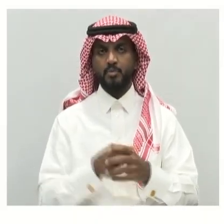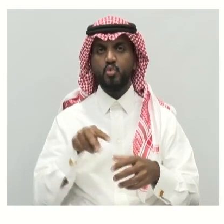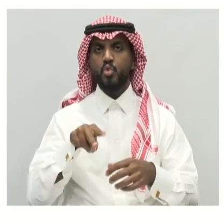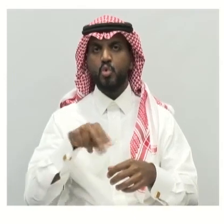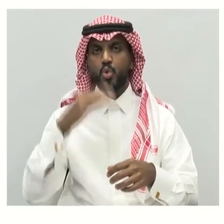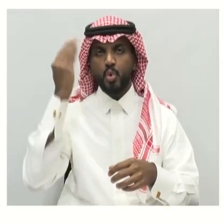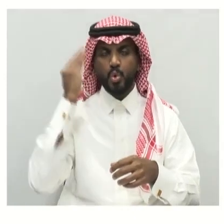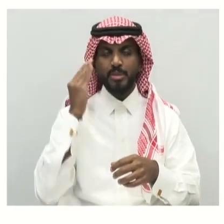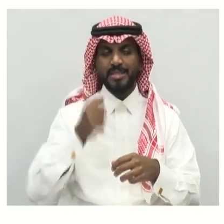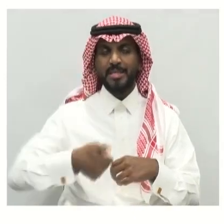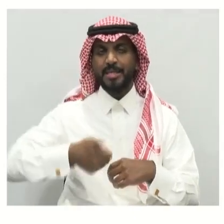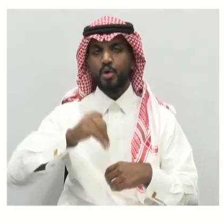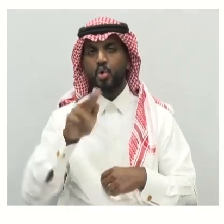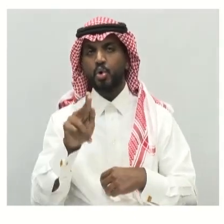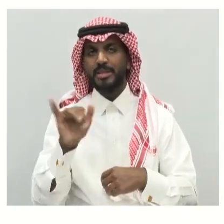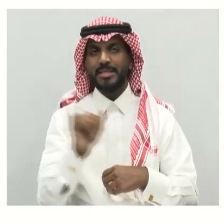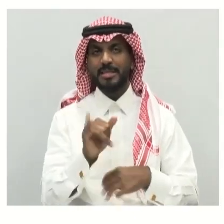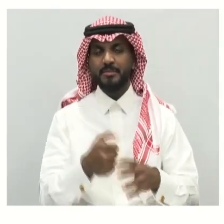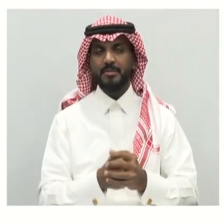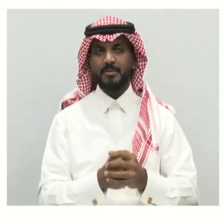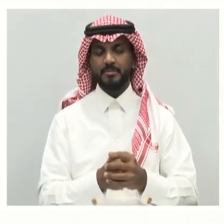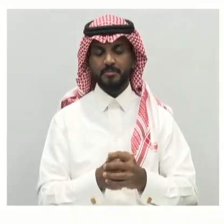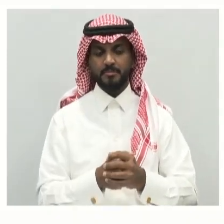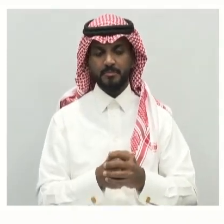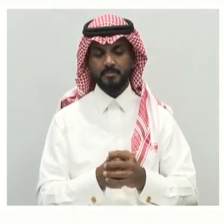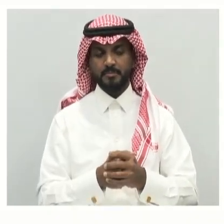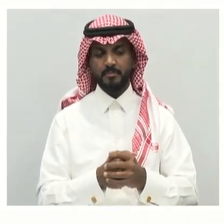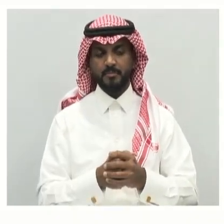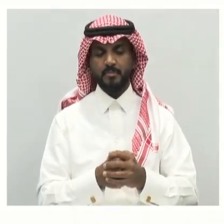اختي احسنتم وهذه اختي